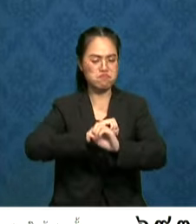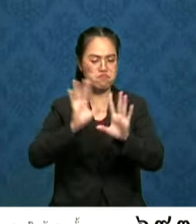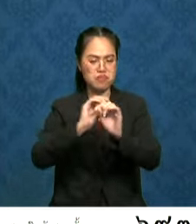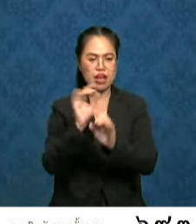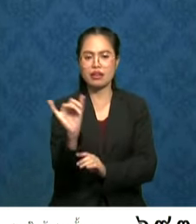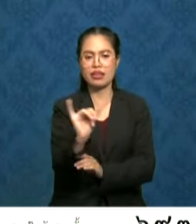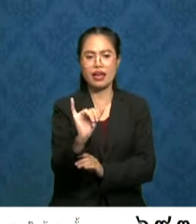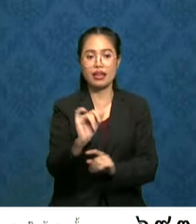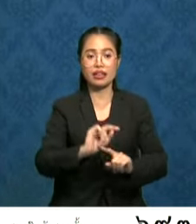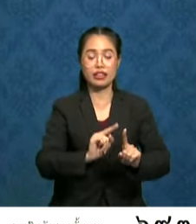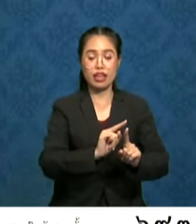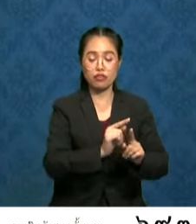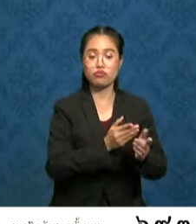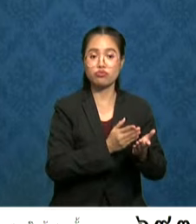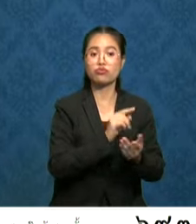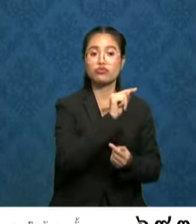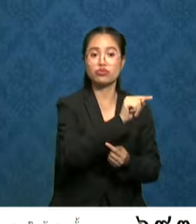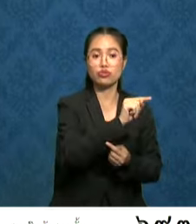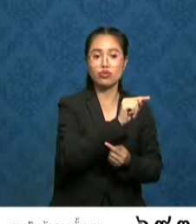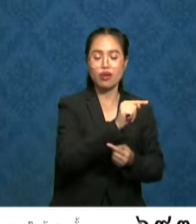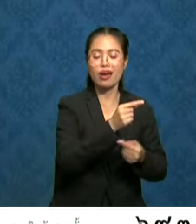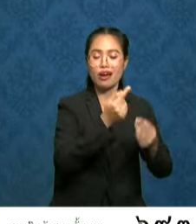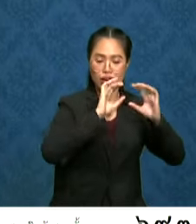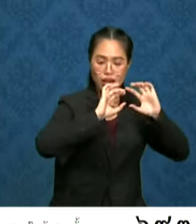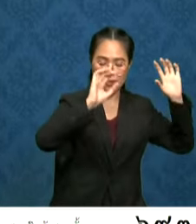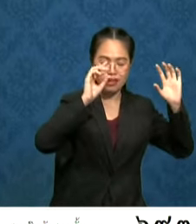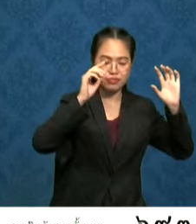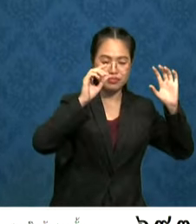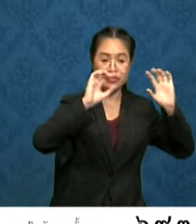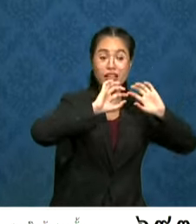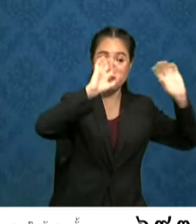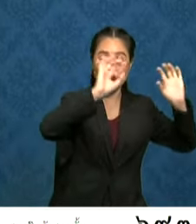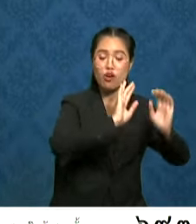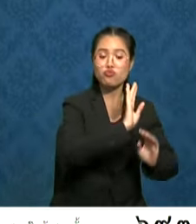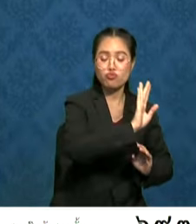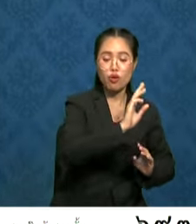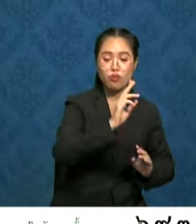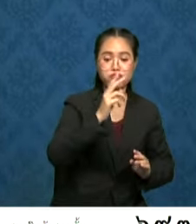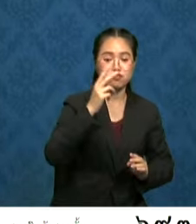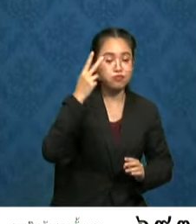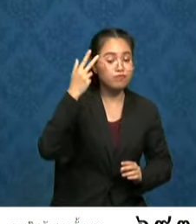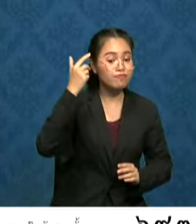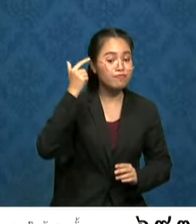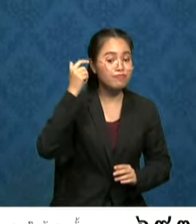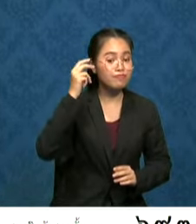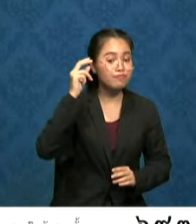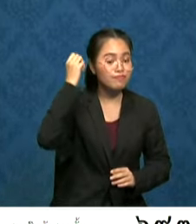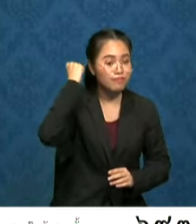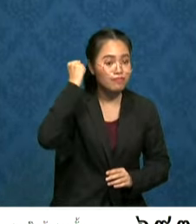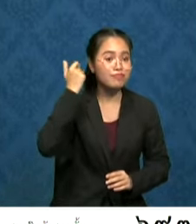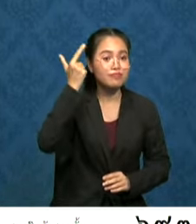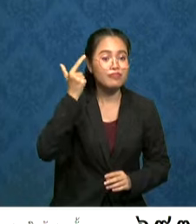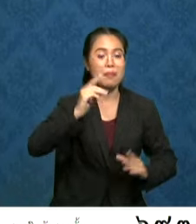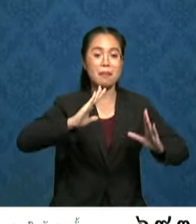ของรัฐบาลแพทองทานจางจางกว่านี้อีกค่ะขอหน้าต่อไปเลยนะคะพรรคหนี้เกษตรกรค่ะไม่มีแล้วค่ะ